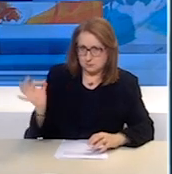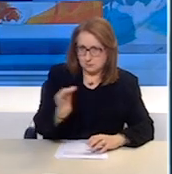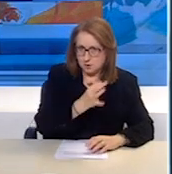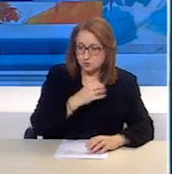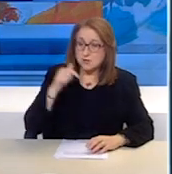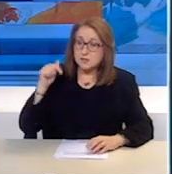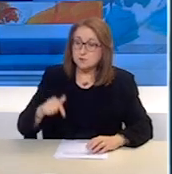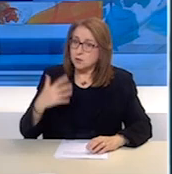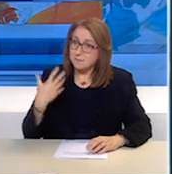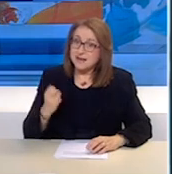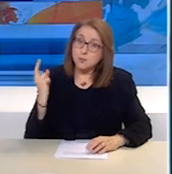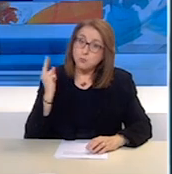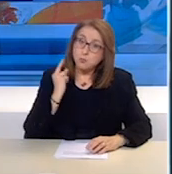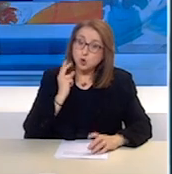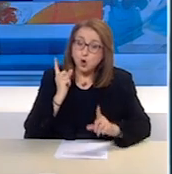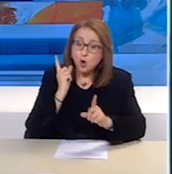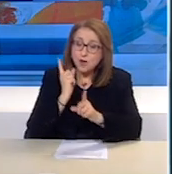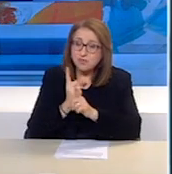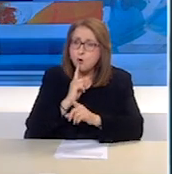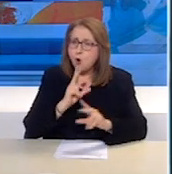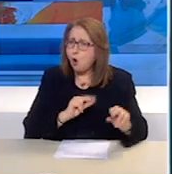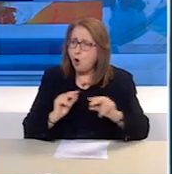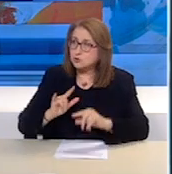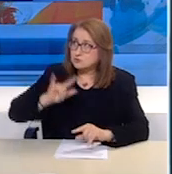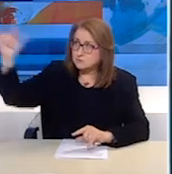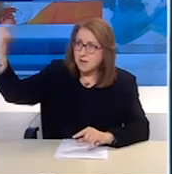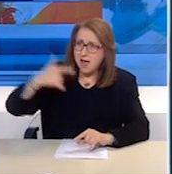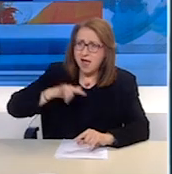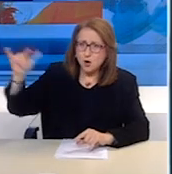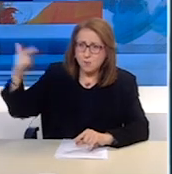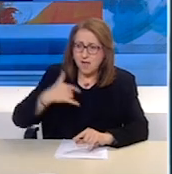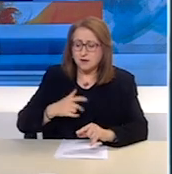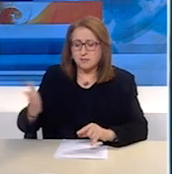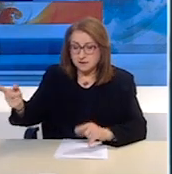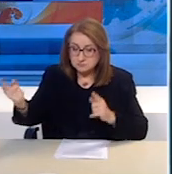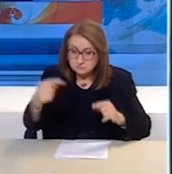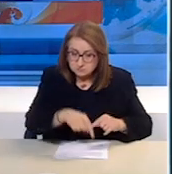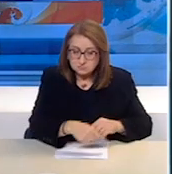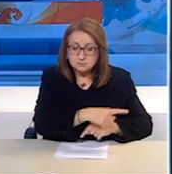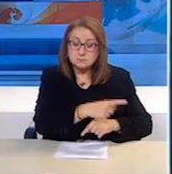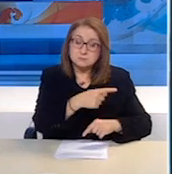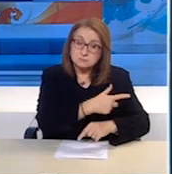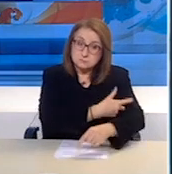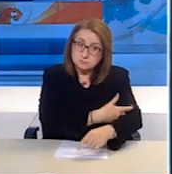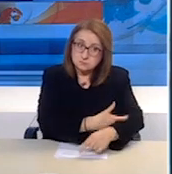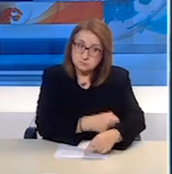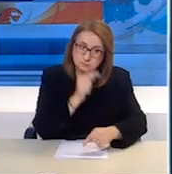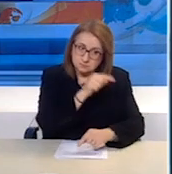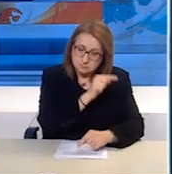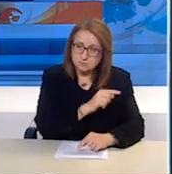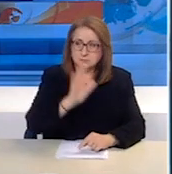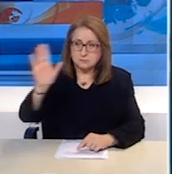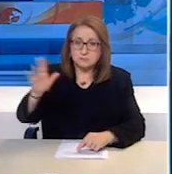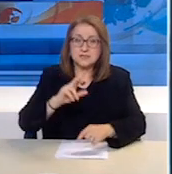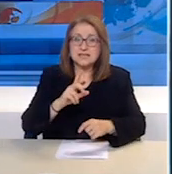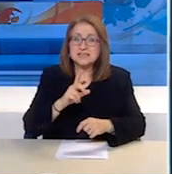εφαρμόζεται πρωτόκολλο αντίστοιχο με αυτό που ισχύει για τις πτήσεις εξωτερικού, δηλαδή υποβολή σε τεστ, αναμονή των αποτελεσμάτων σε ξενοδοχείο, σε